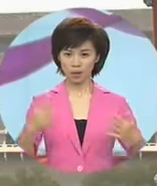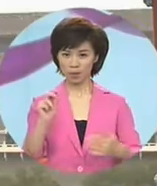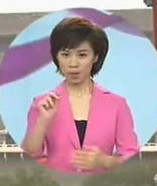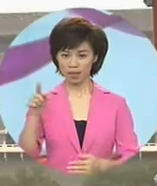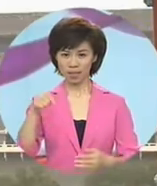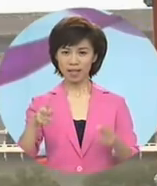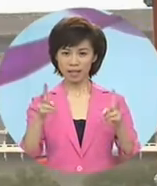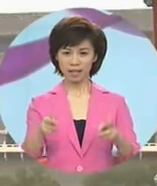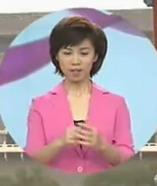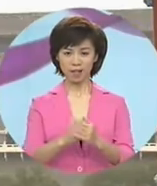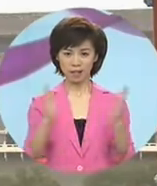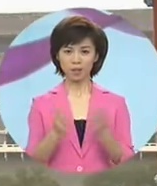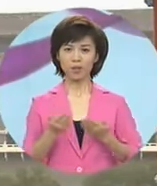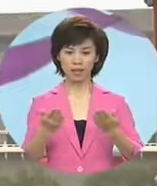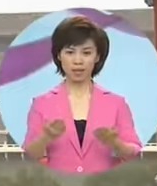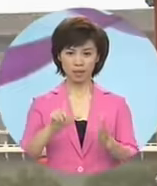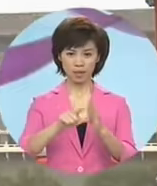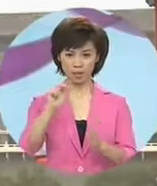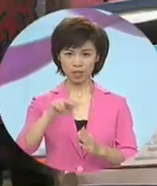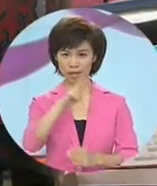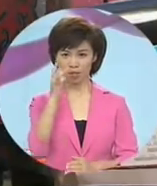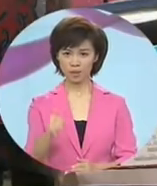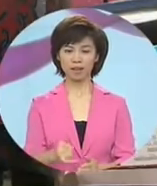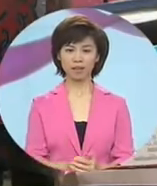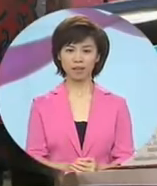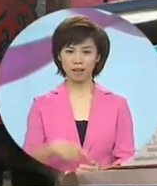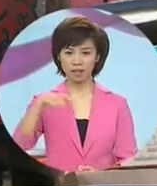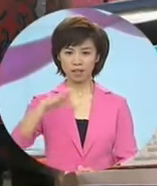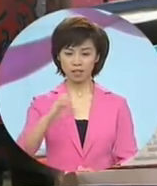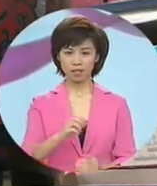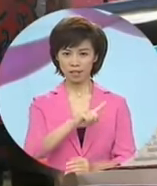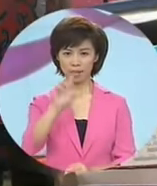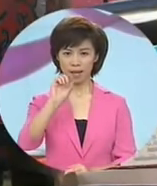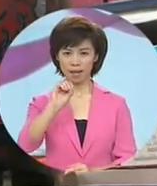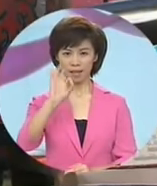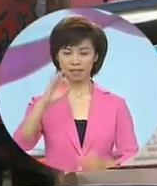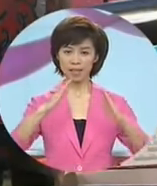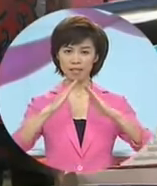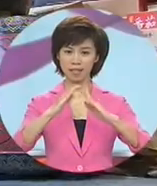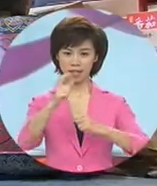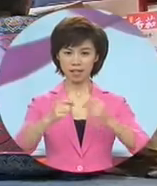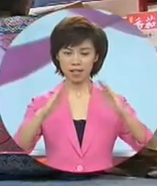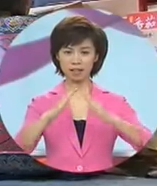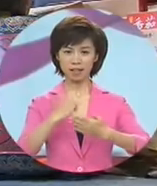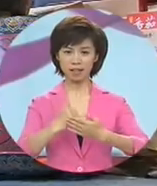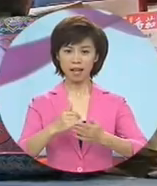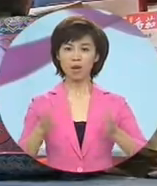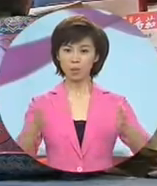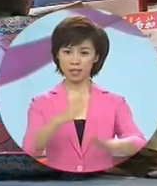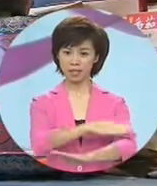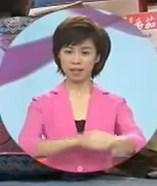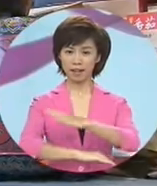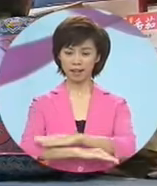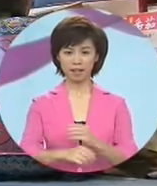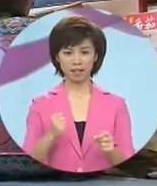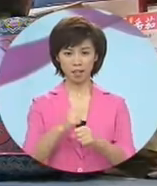也都能为时尚青年找到来前门的理由。本次开市的103家店基本汇集在步行街两侧，单体建筑总